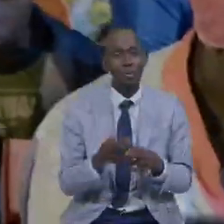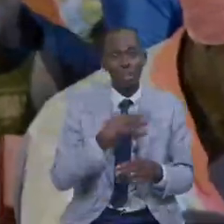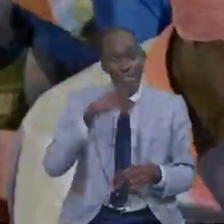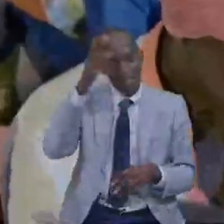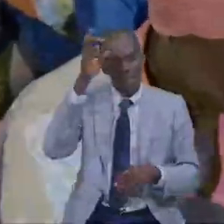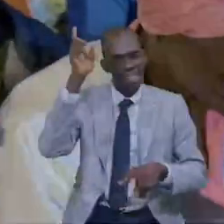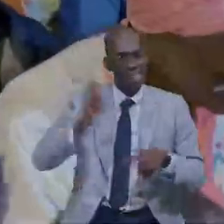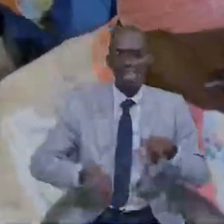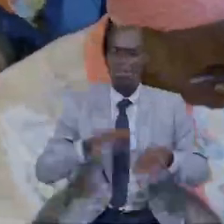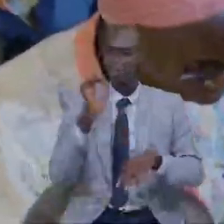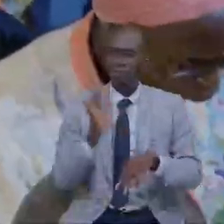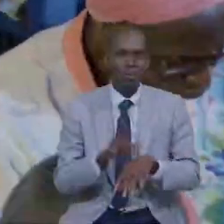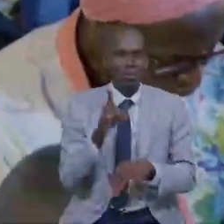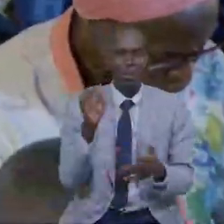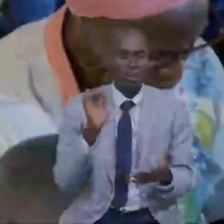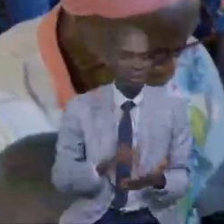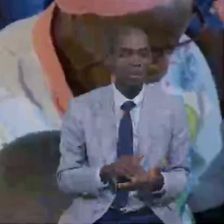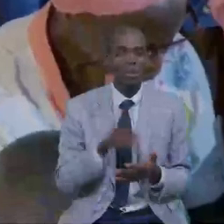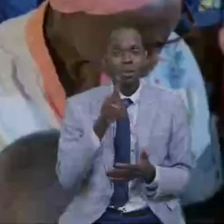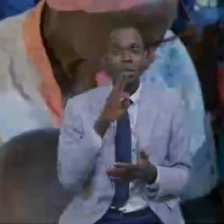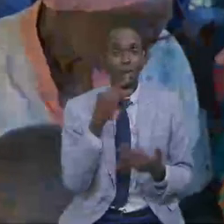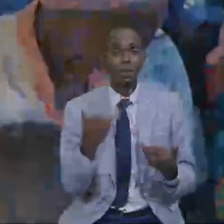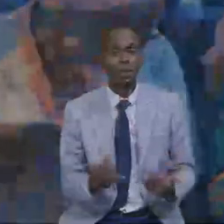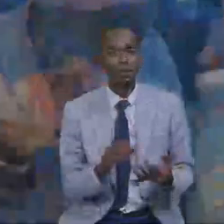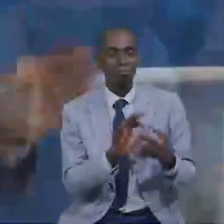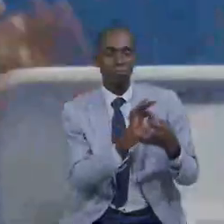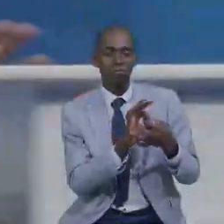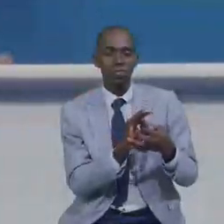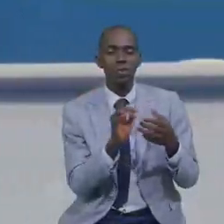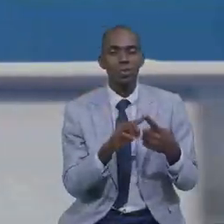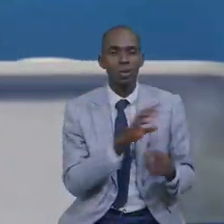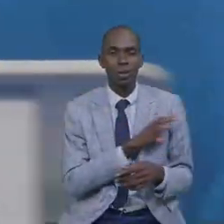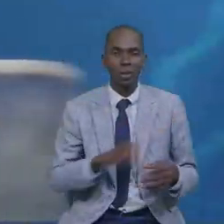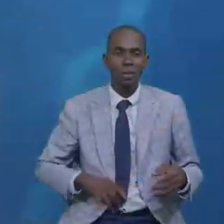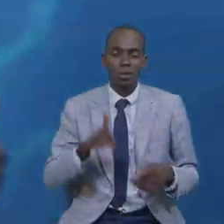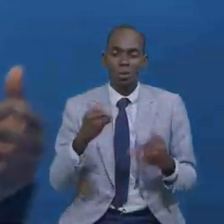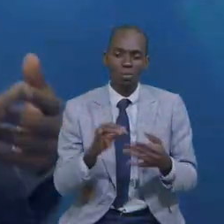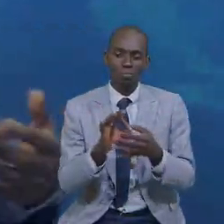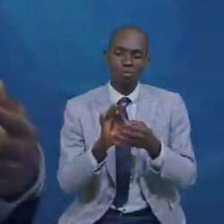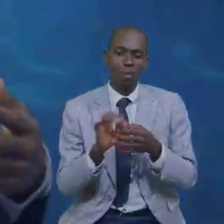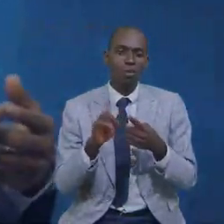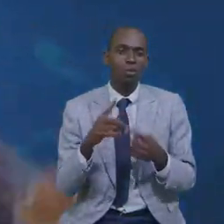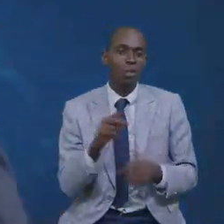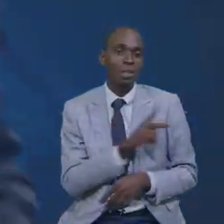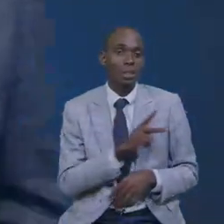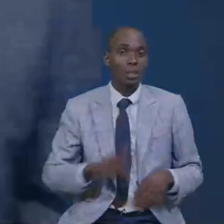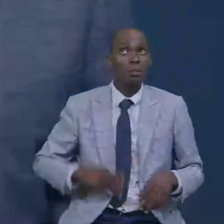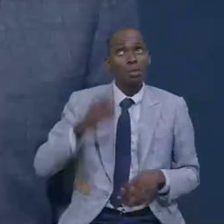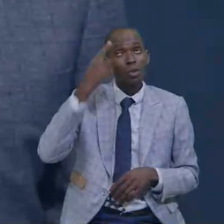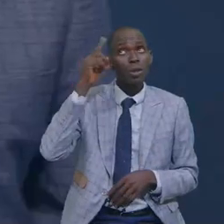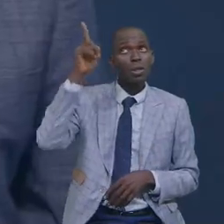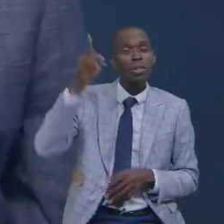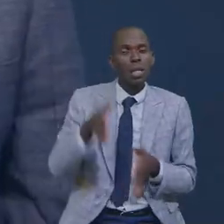et Satan ne peut plus te toucher tu appartiens à Christ tu appartiens au roi parce